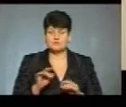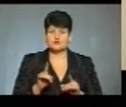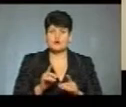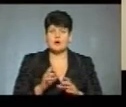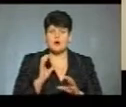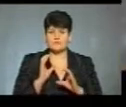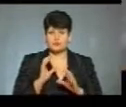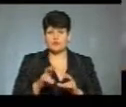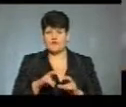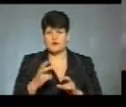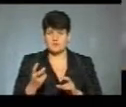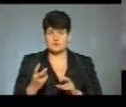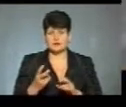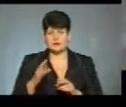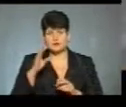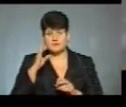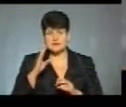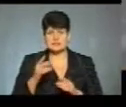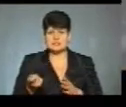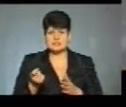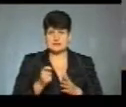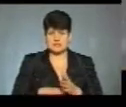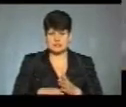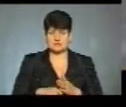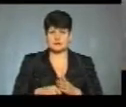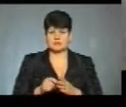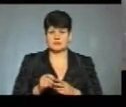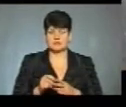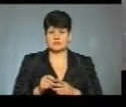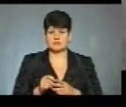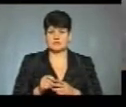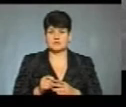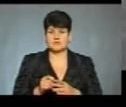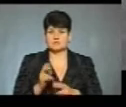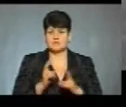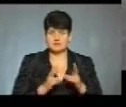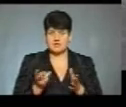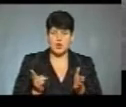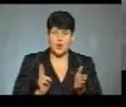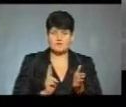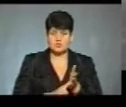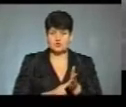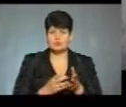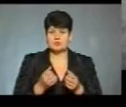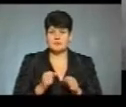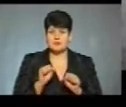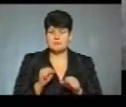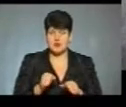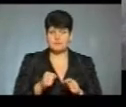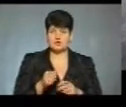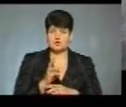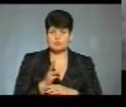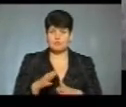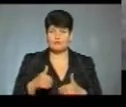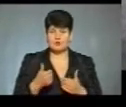випали хлопці, зачинений в одному з боксів на території автопідприємства і опечатаний. Щоб отримати право на зйомку, порадив